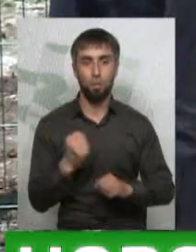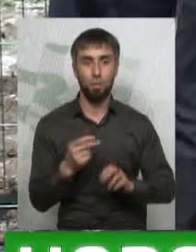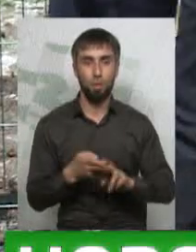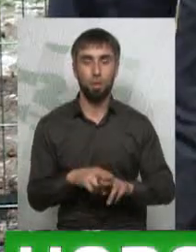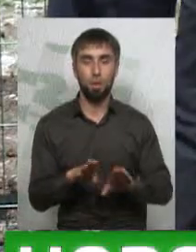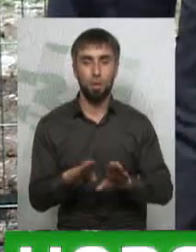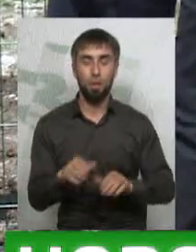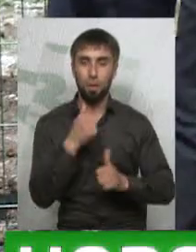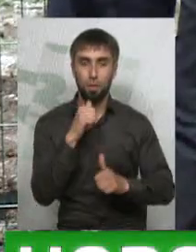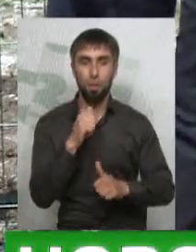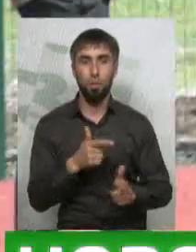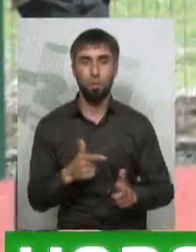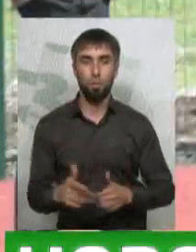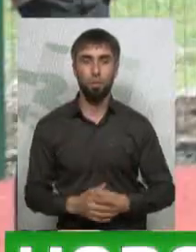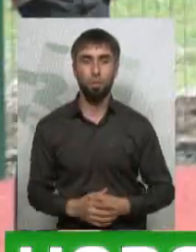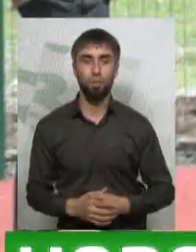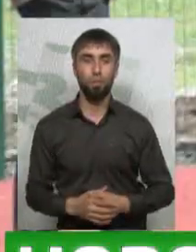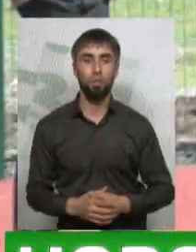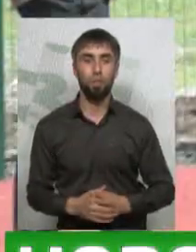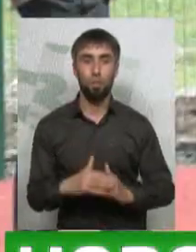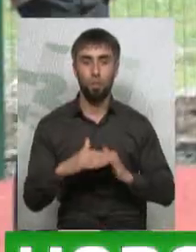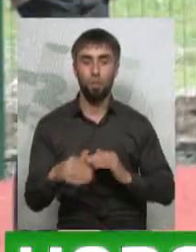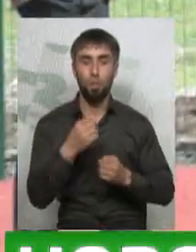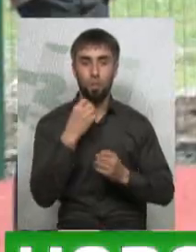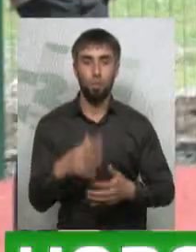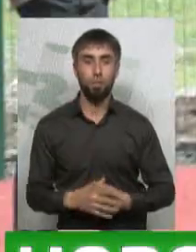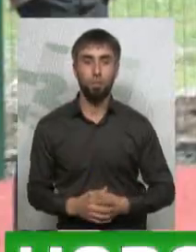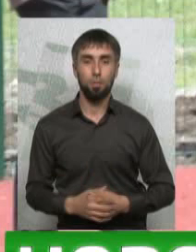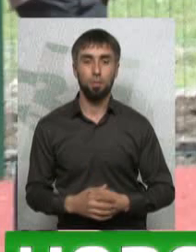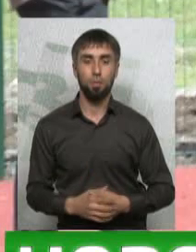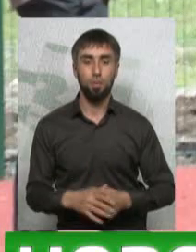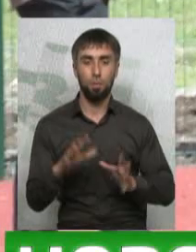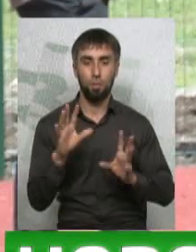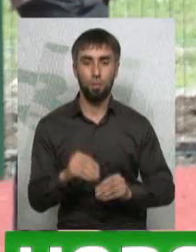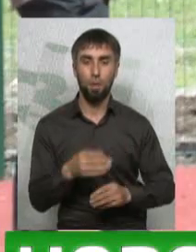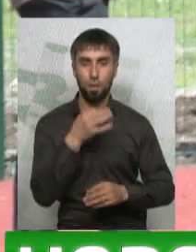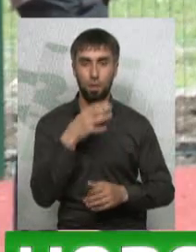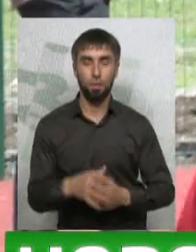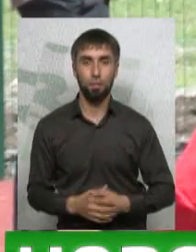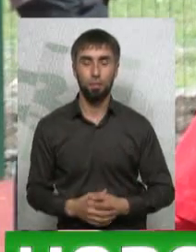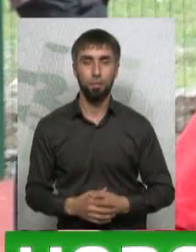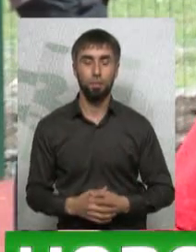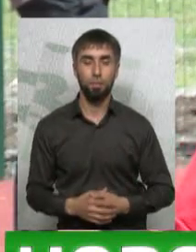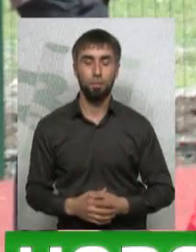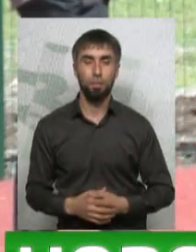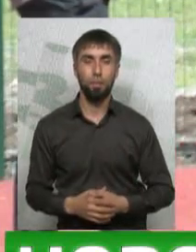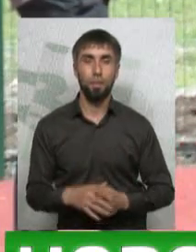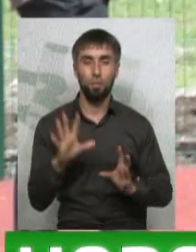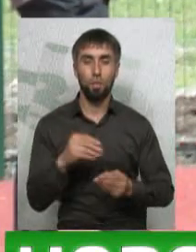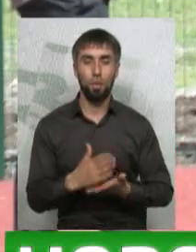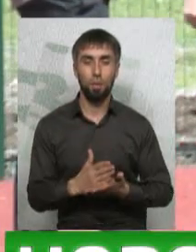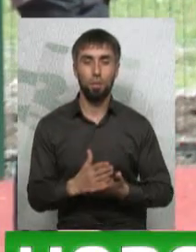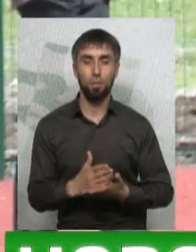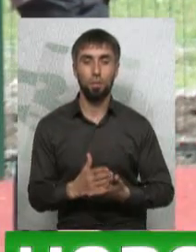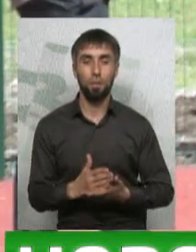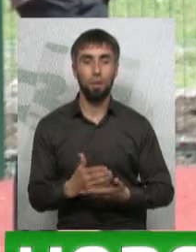к таким испытаниям готов. Площадка хорошая, все нравится, все есть. Раньше